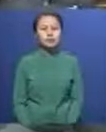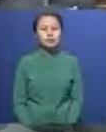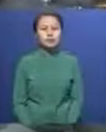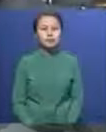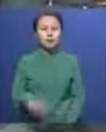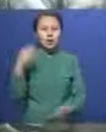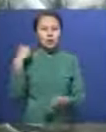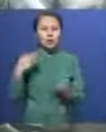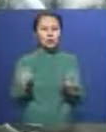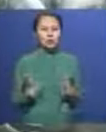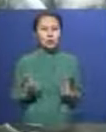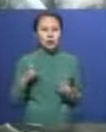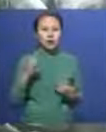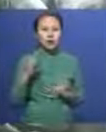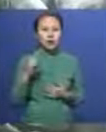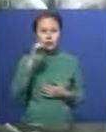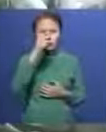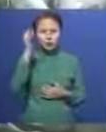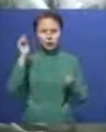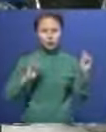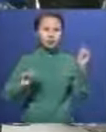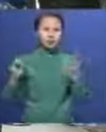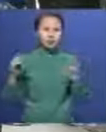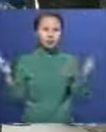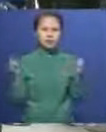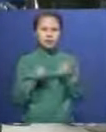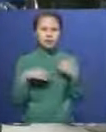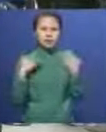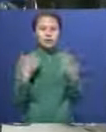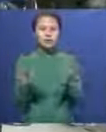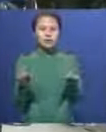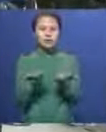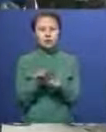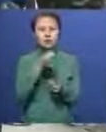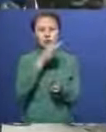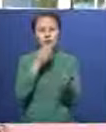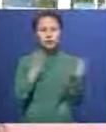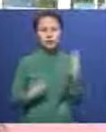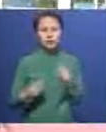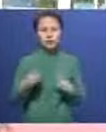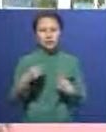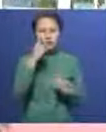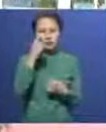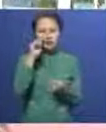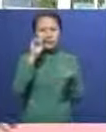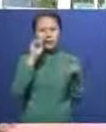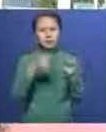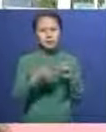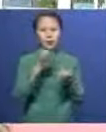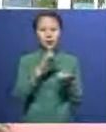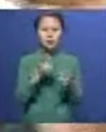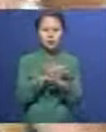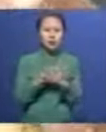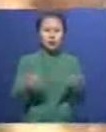Ақтөбе тұрғындары эквадорлық үндістердің өнерін жылы қабылдады. Олар өздерінің ашық түсті ұлттық киімдерімен бірден көзге түсті. Музыкалық